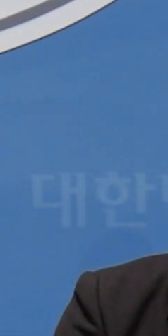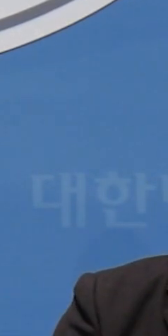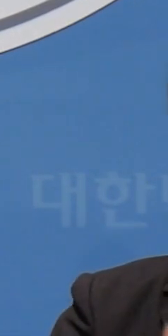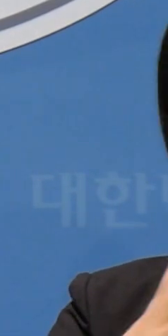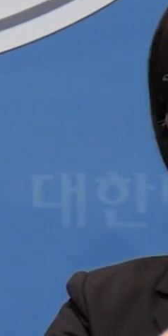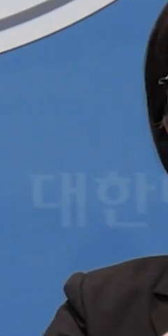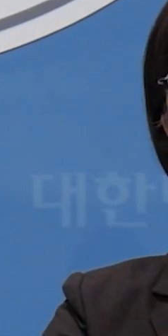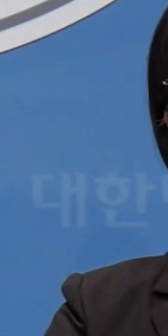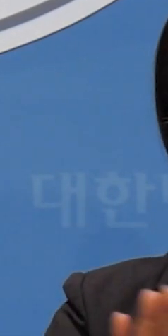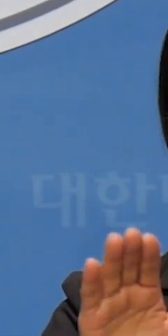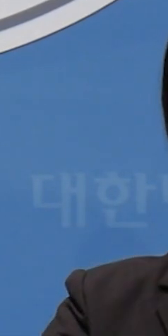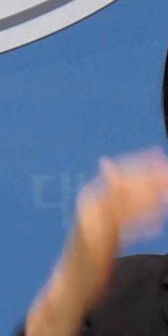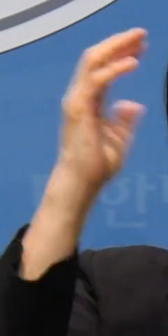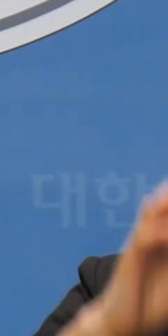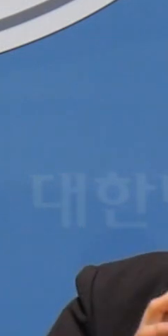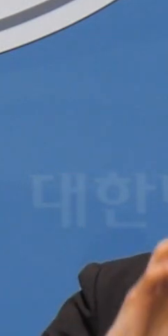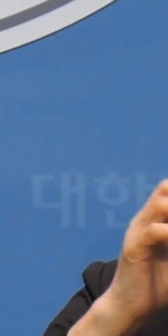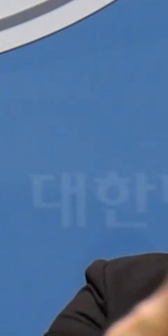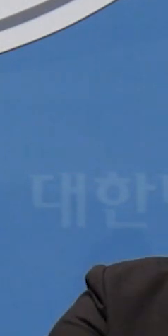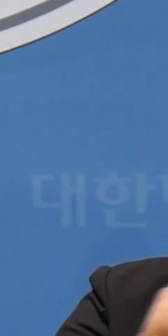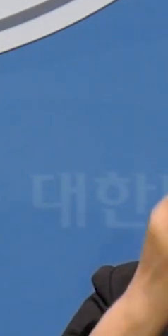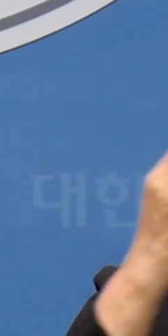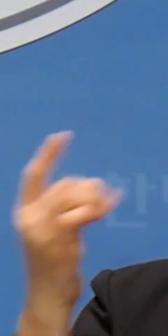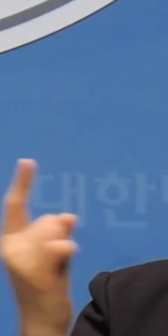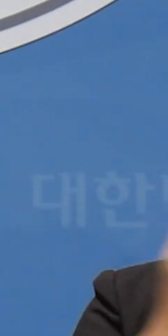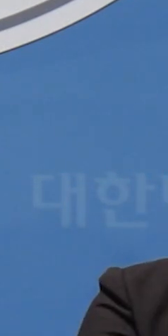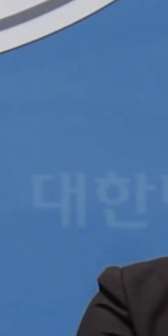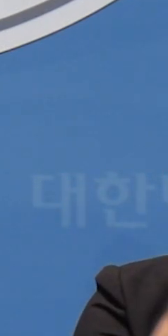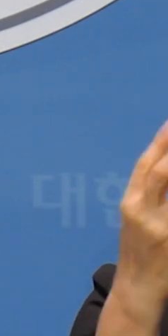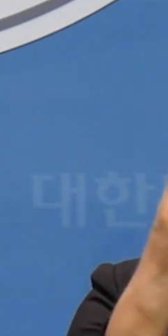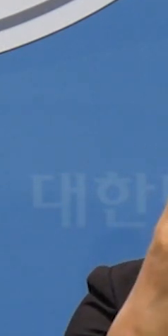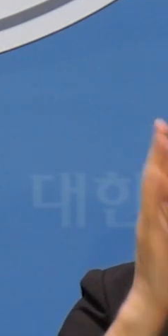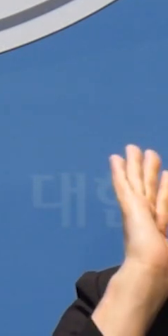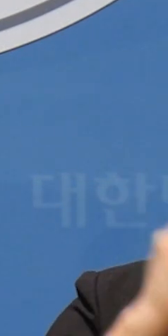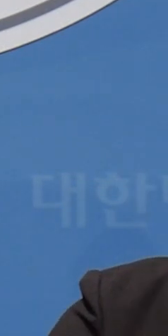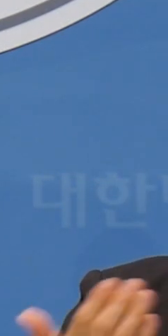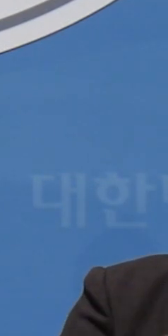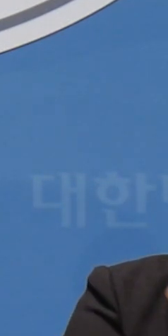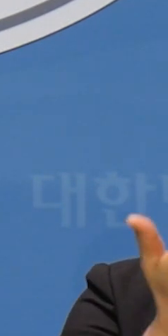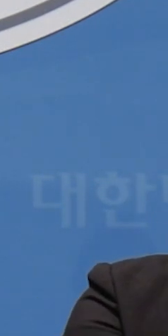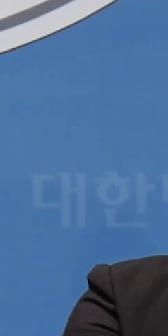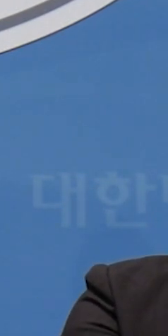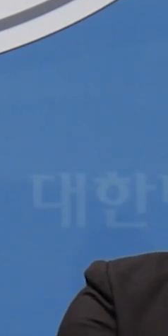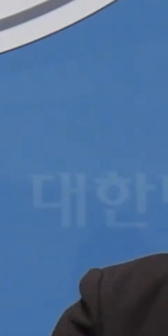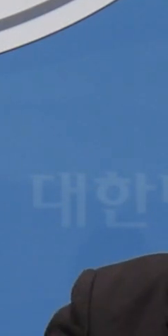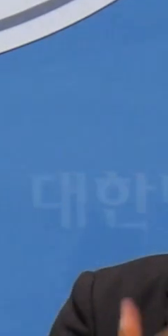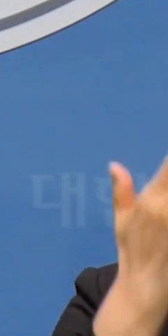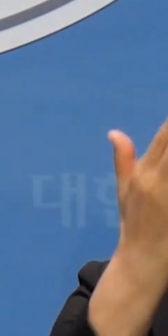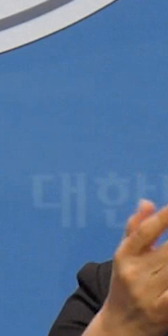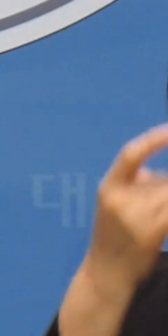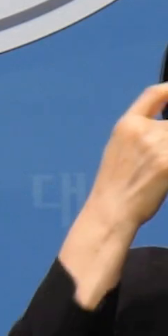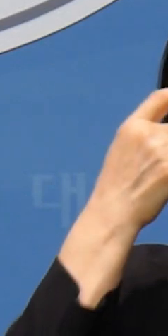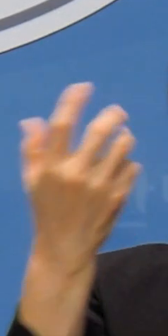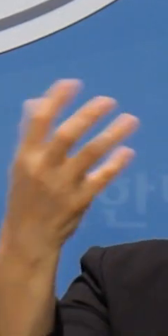저는 오늘 대한민국의 정치 혁신과 의정부 발전에 헌신하겠다는 의지를